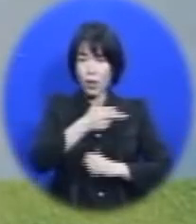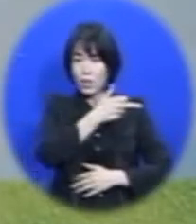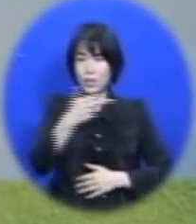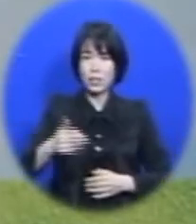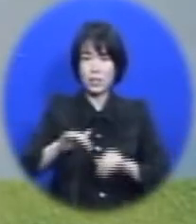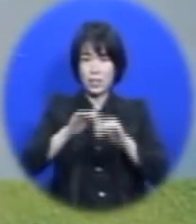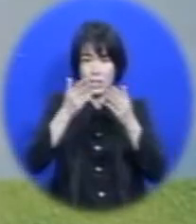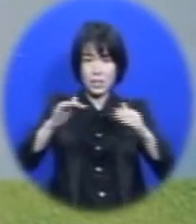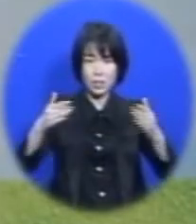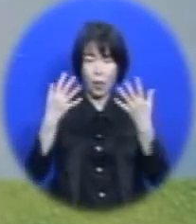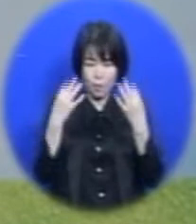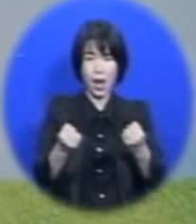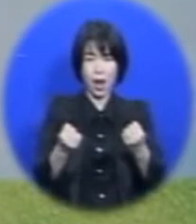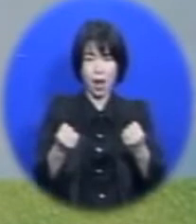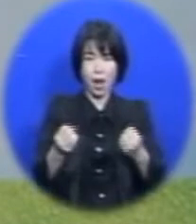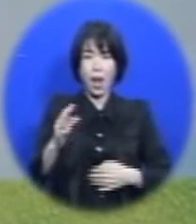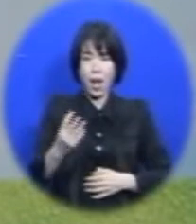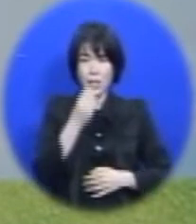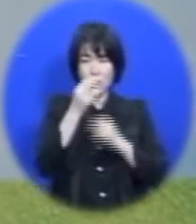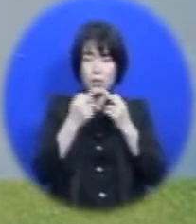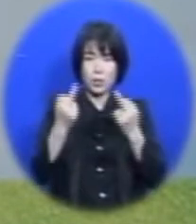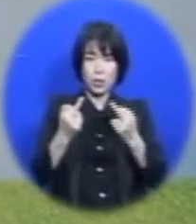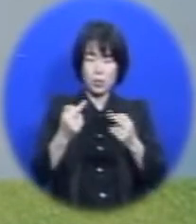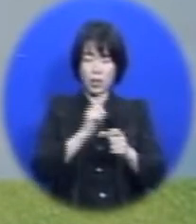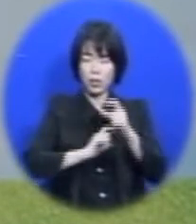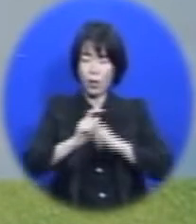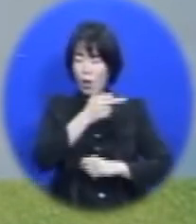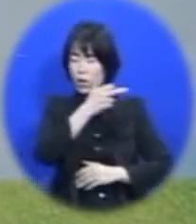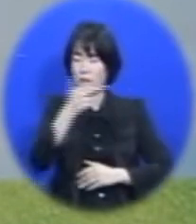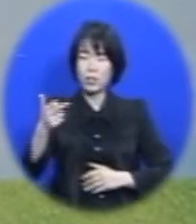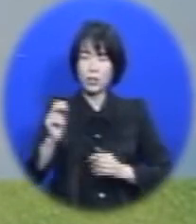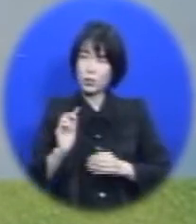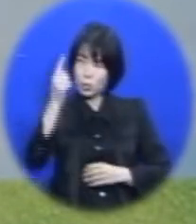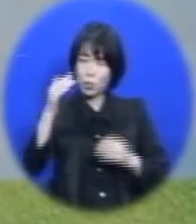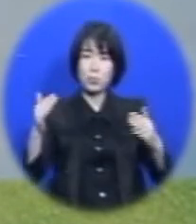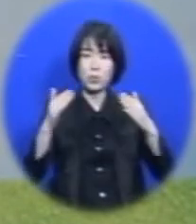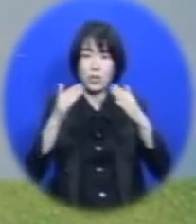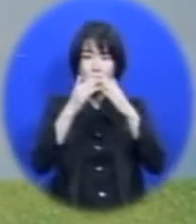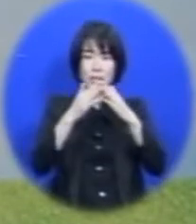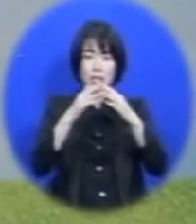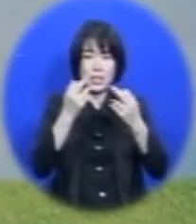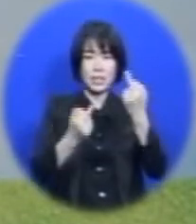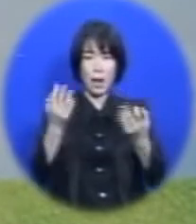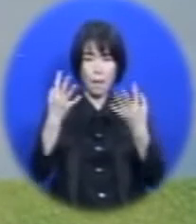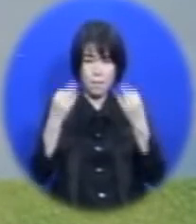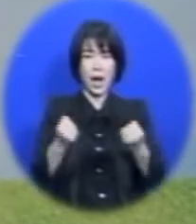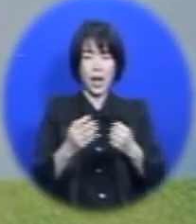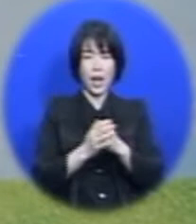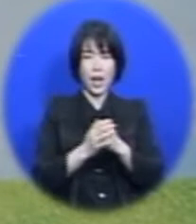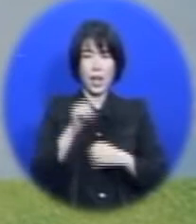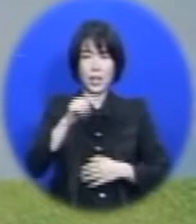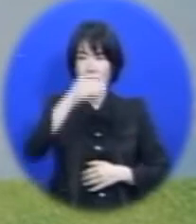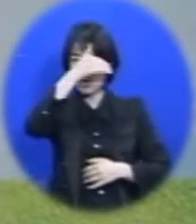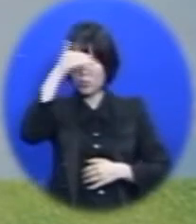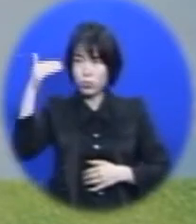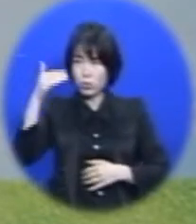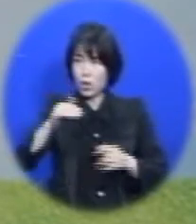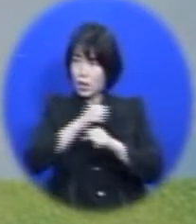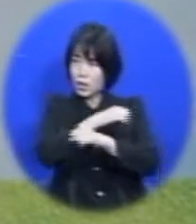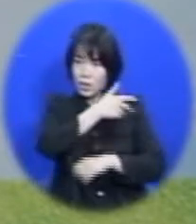많고, 시온산보다 크고 웅장한 산 너무 많습니다. 그 풍경과 규모를 보러